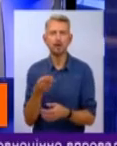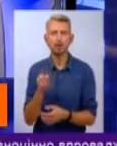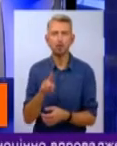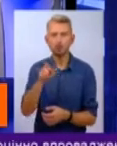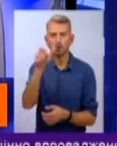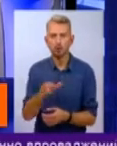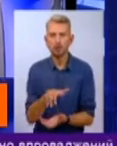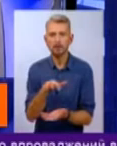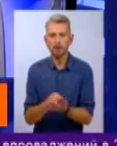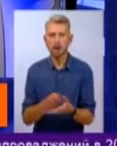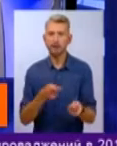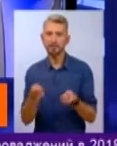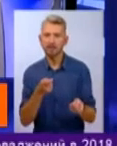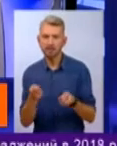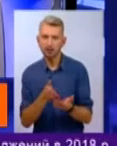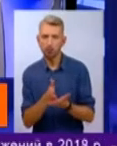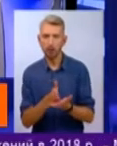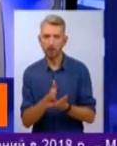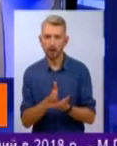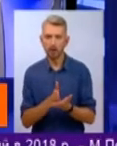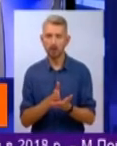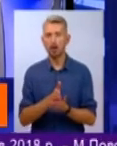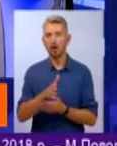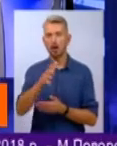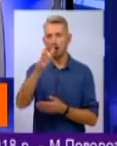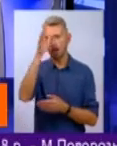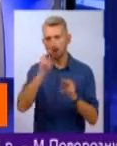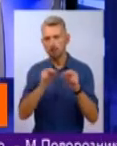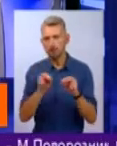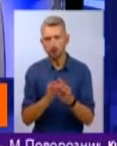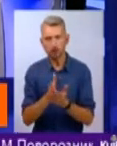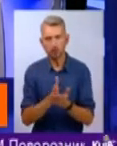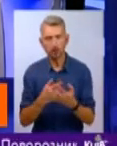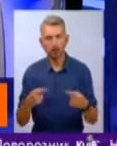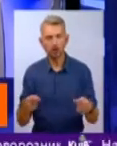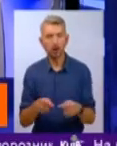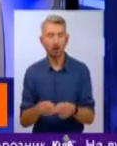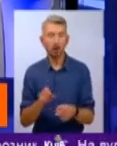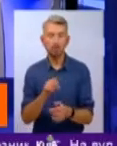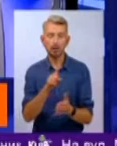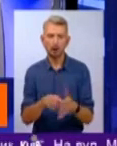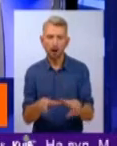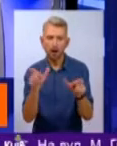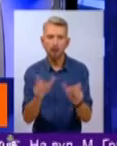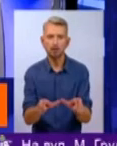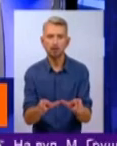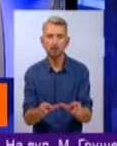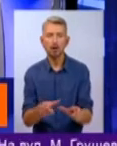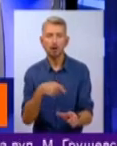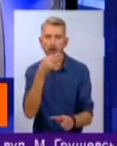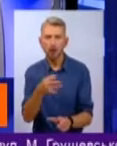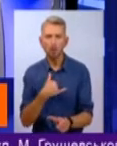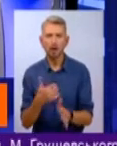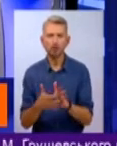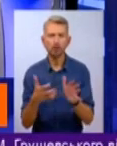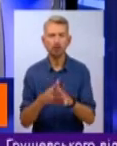людини займали адміністративні посади, академічні посади і так далі. Заблокували це, сказали, у нас і так недостатньо